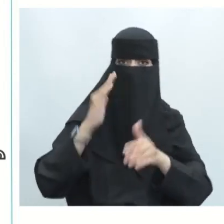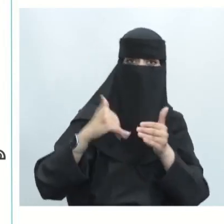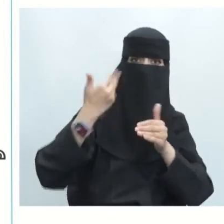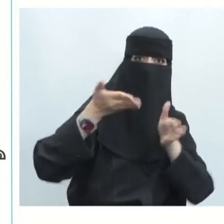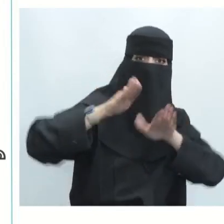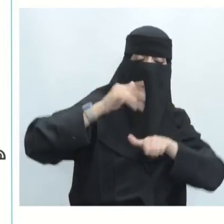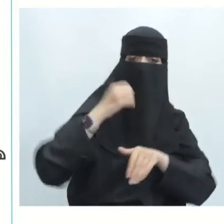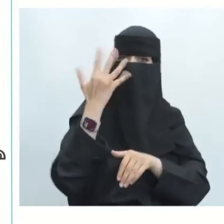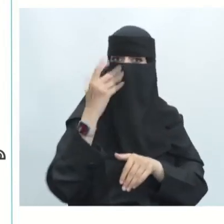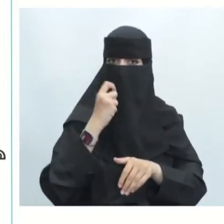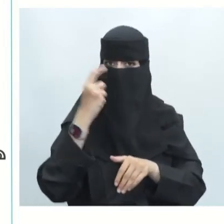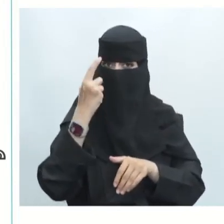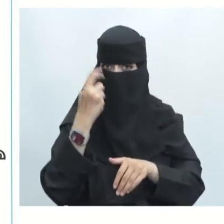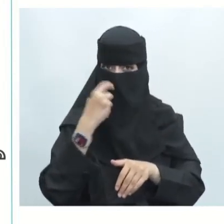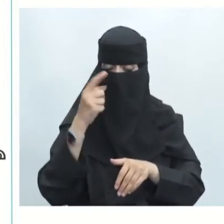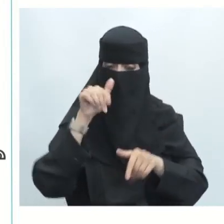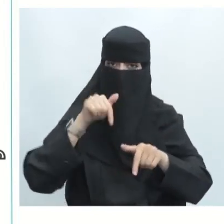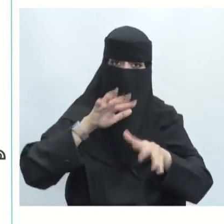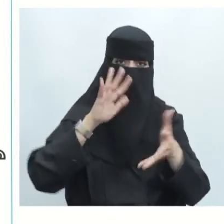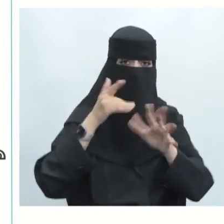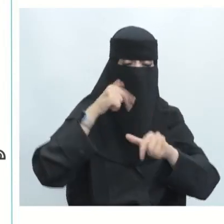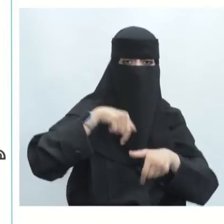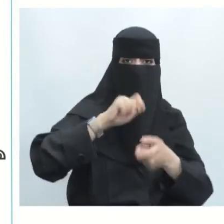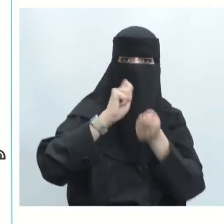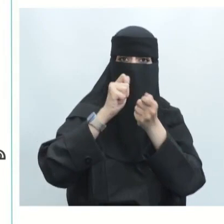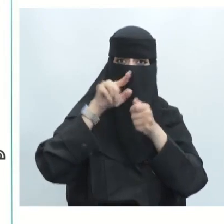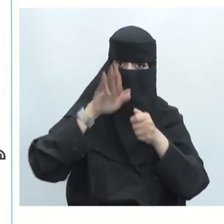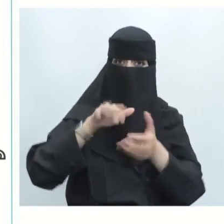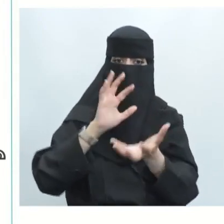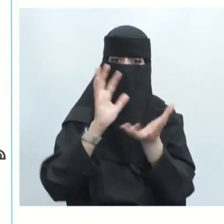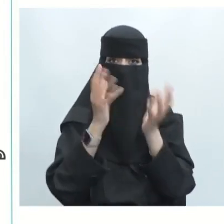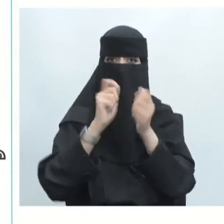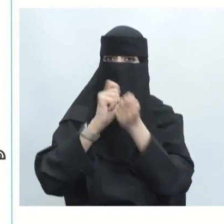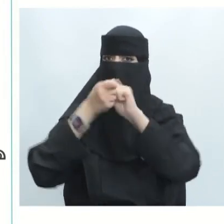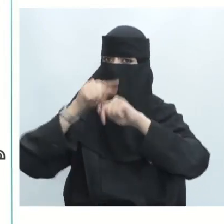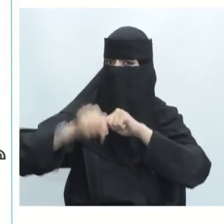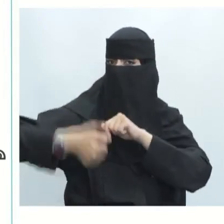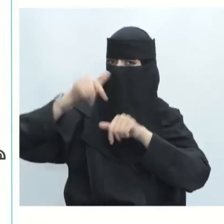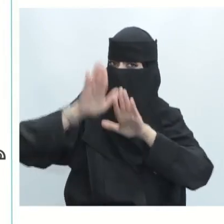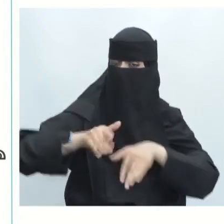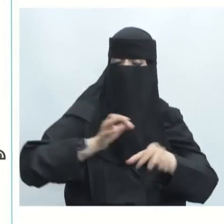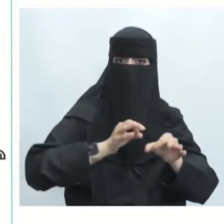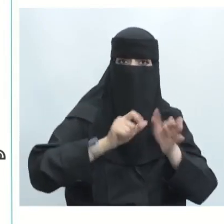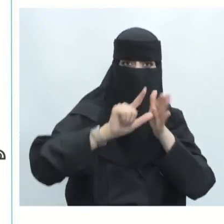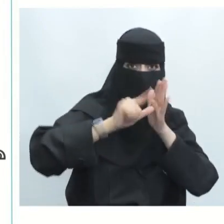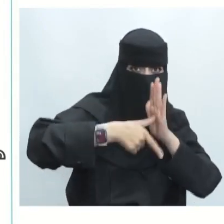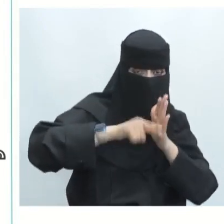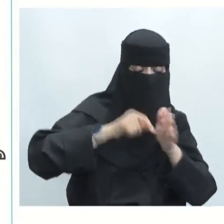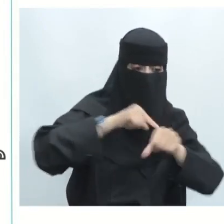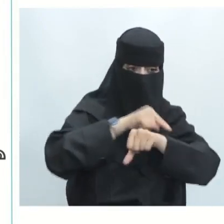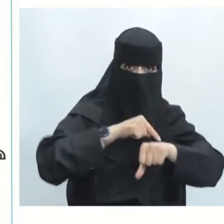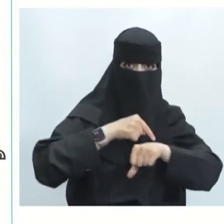وبالتاكيد هي في العالم المتغير حاليا قد يفضل ان يكون التخطيط طويل